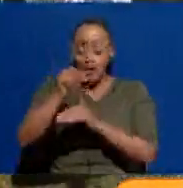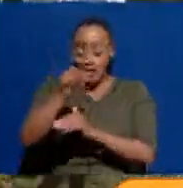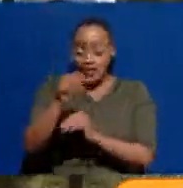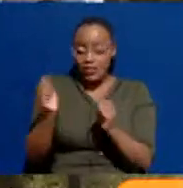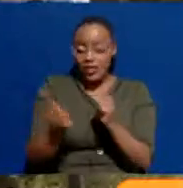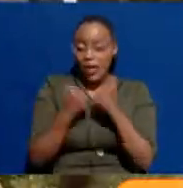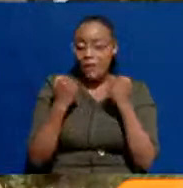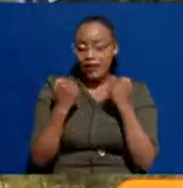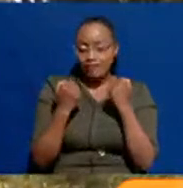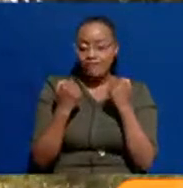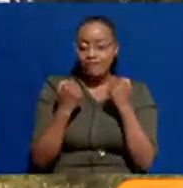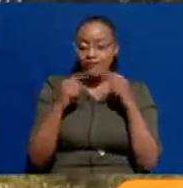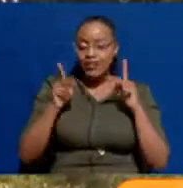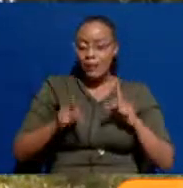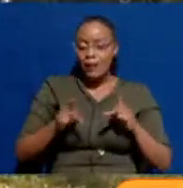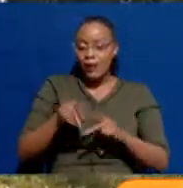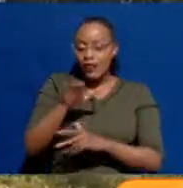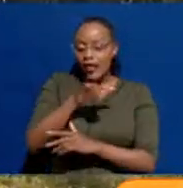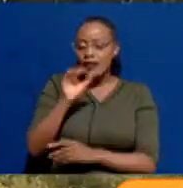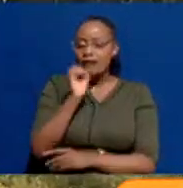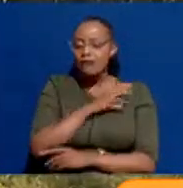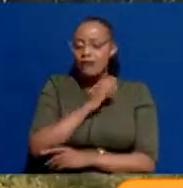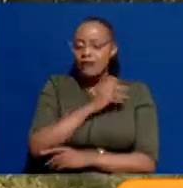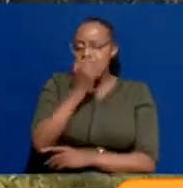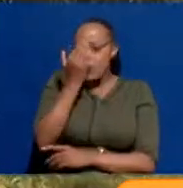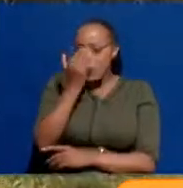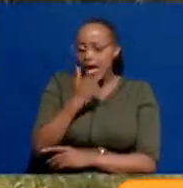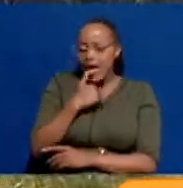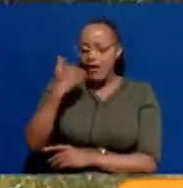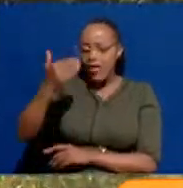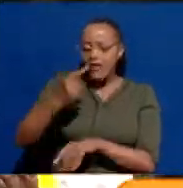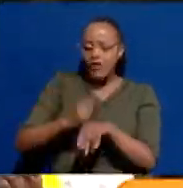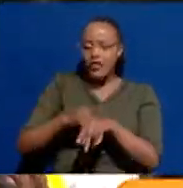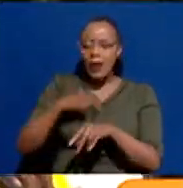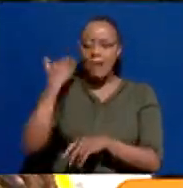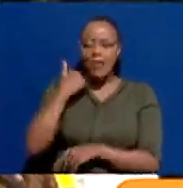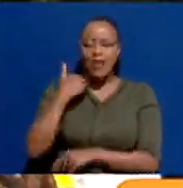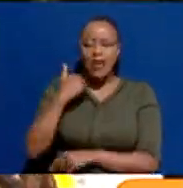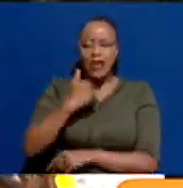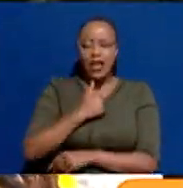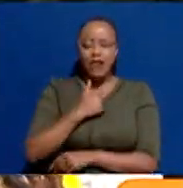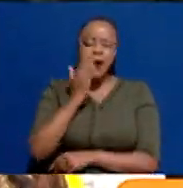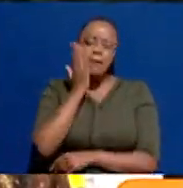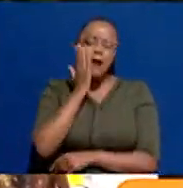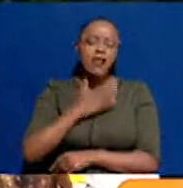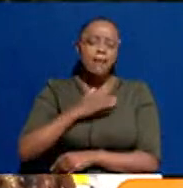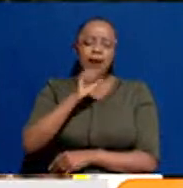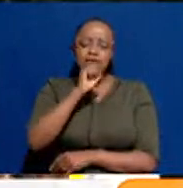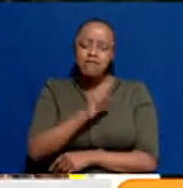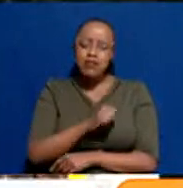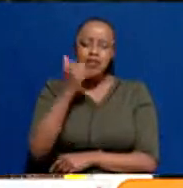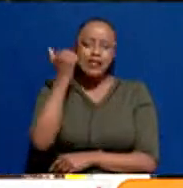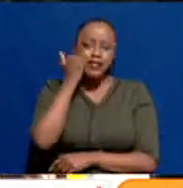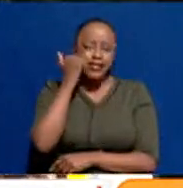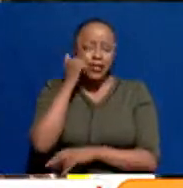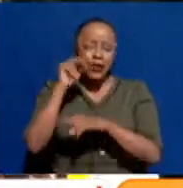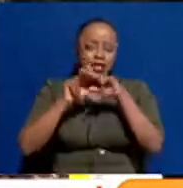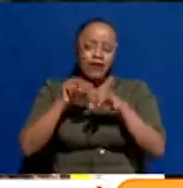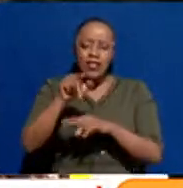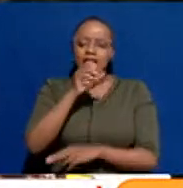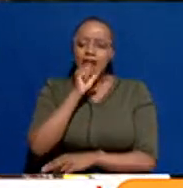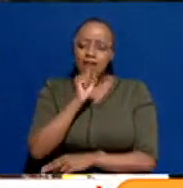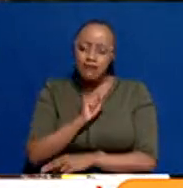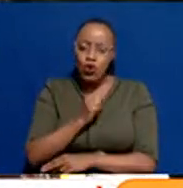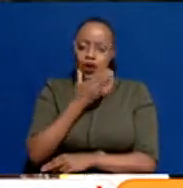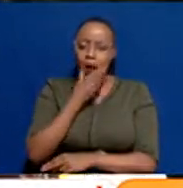hicho, wakazi hapa wanalalamikia uvamizi wa mara kwa mara. Mama yangu ni mzee, ni mgonjwa, alikuwa anategemea tu huyo mzee.